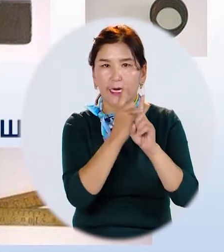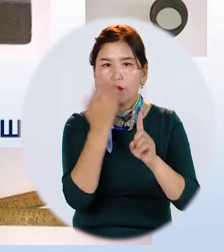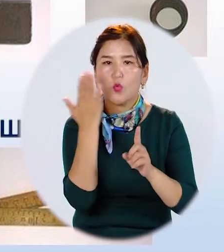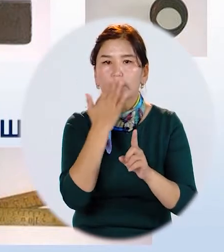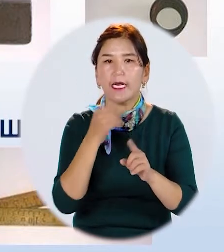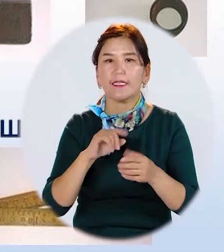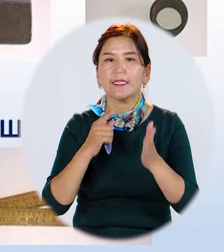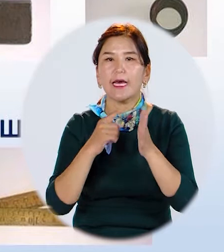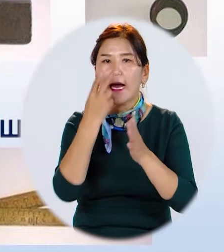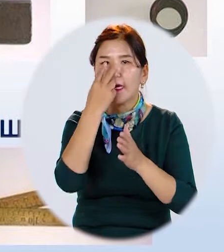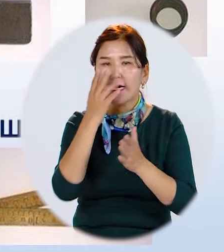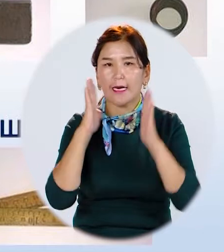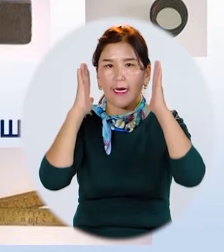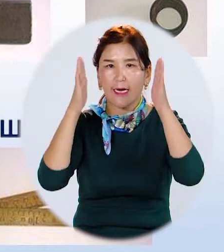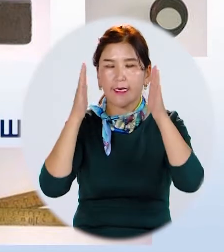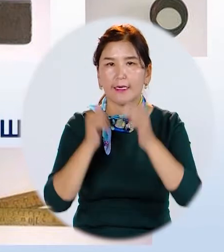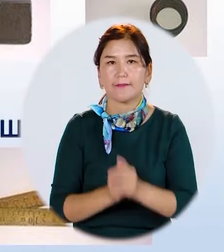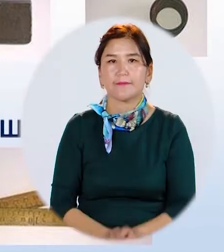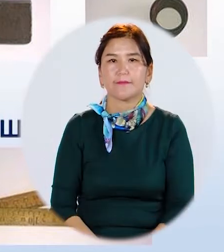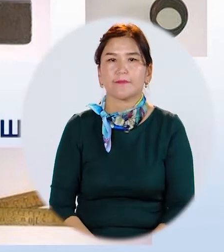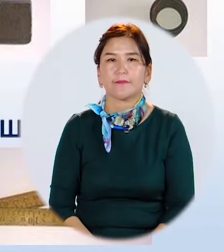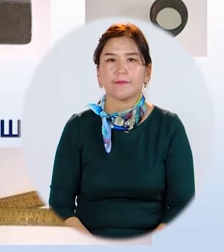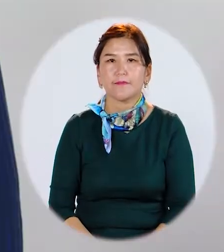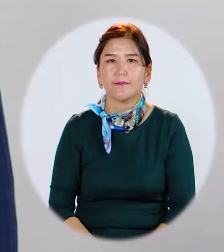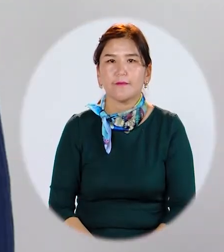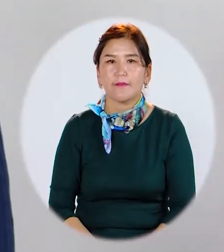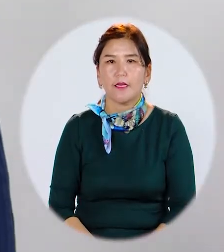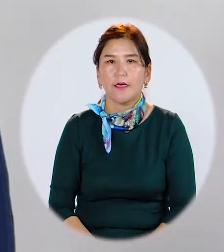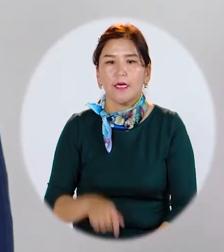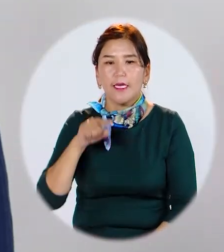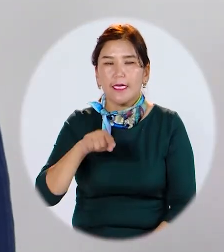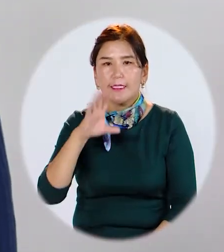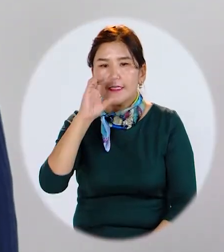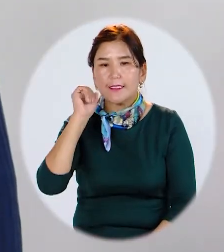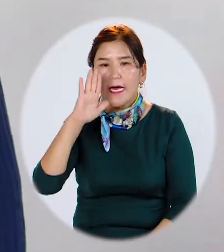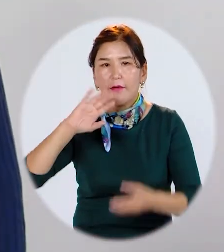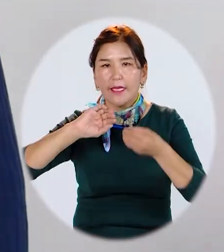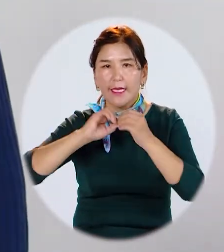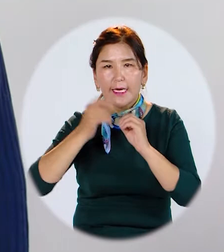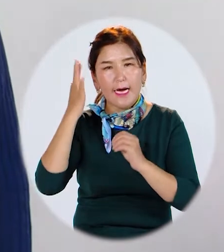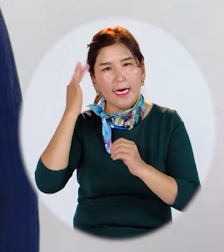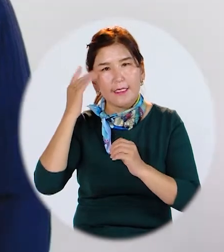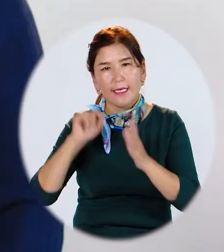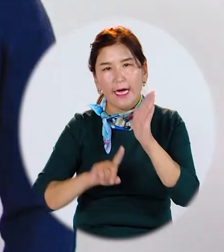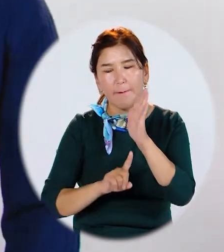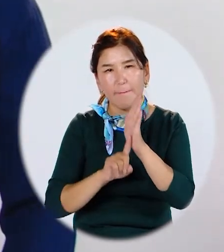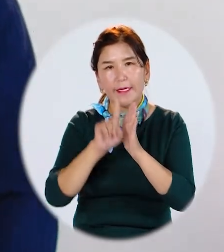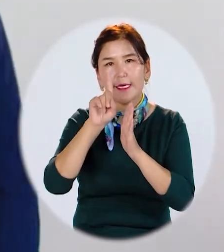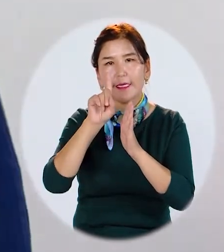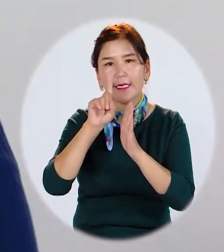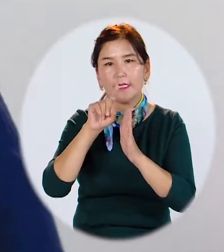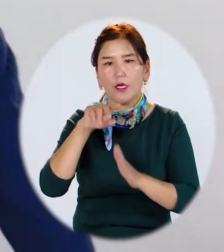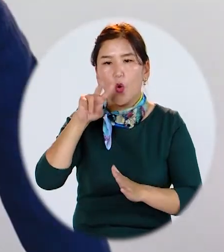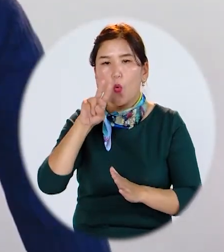хушмод, шугам гэсэн одоо багц хэрэглүүдийг хэрэглэнэ. За түйсэн сав хийх аргачлал. За хамгийн ихдээд үүсийг